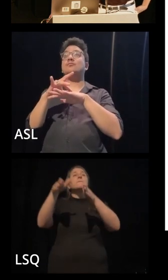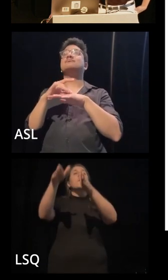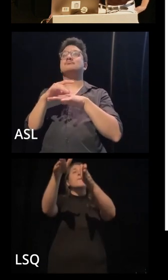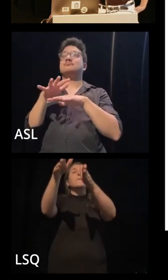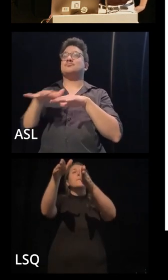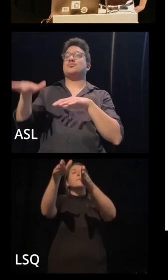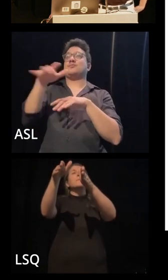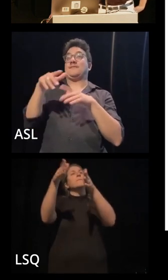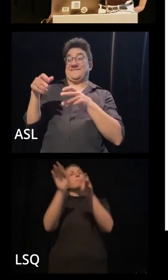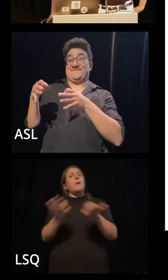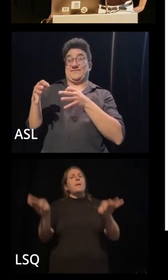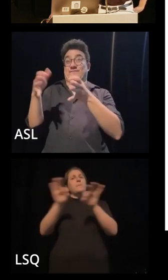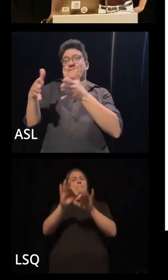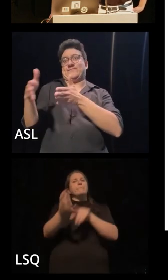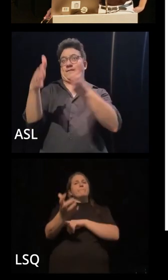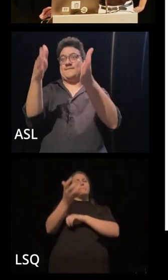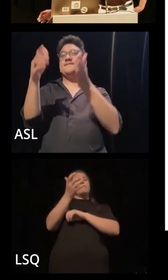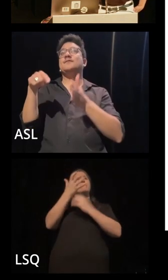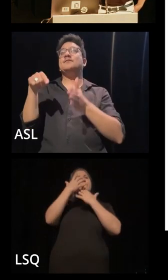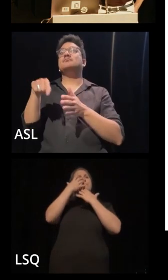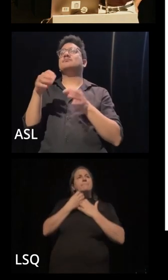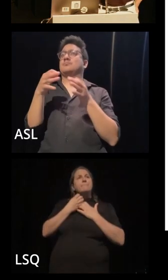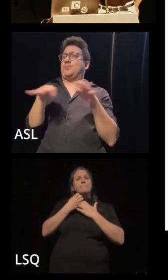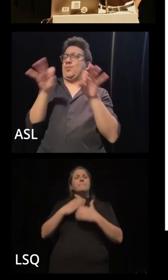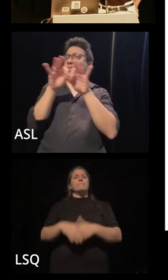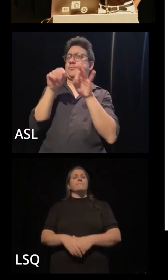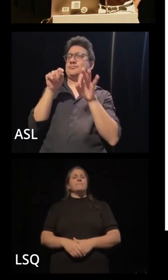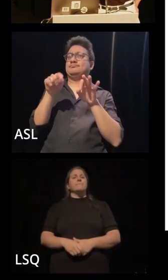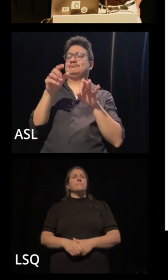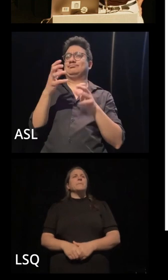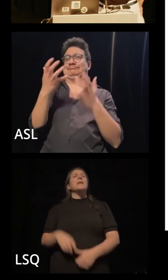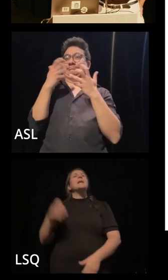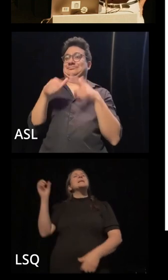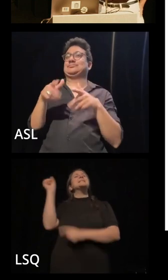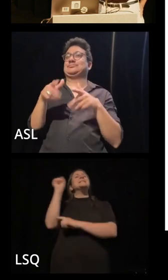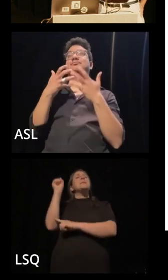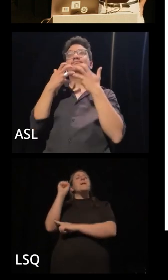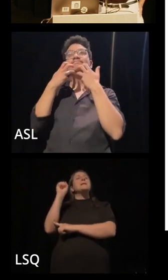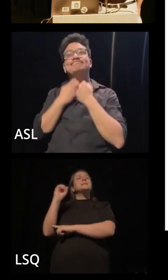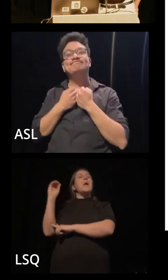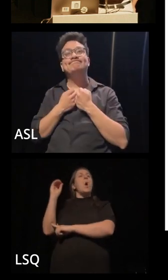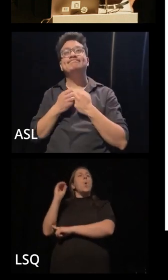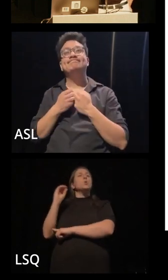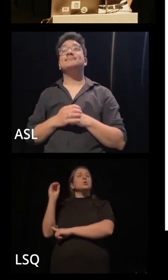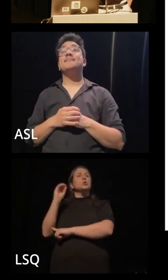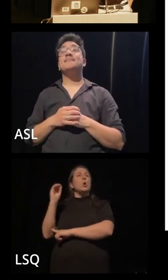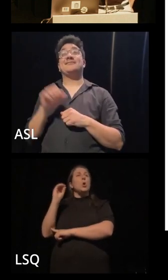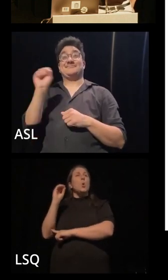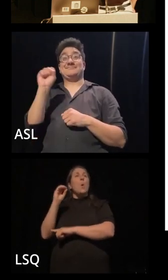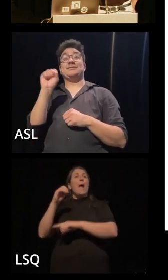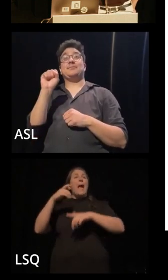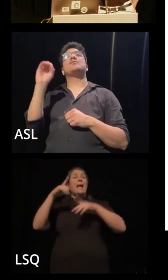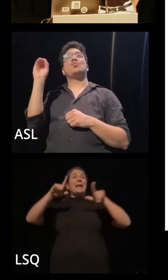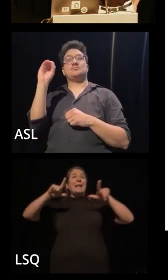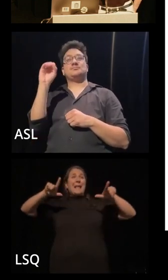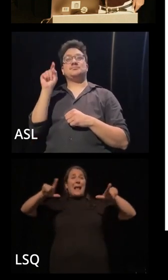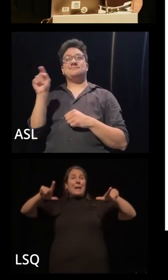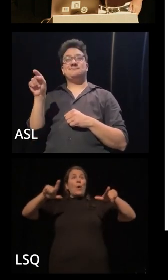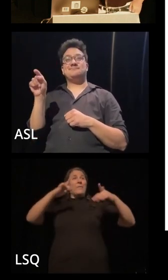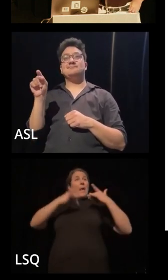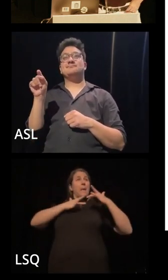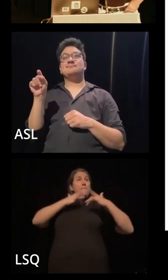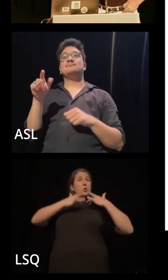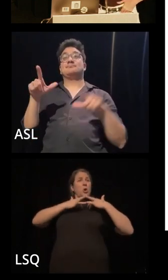ses environs. Selon Sébastien Osorio et Melissa Vergara, la cartographie émotionnelle